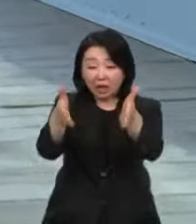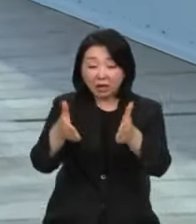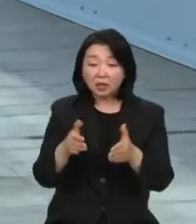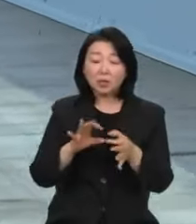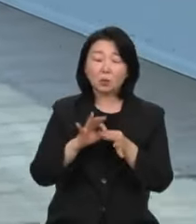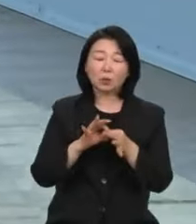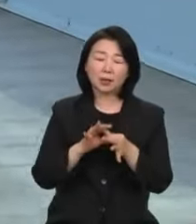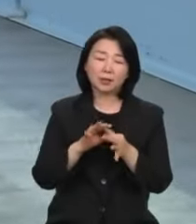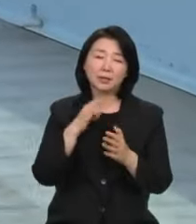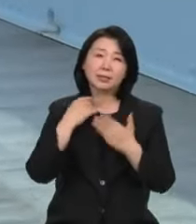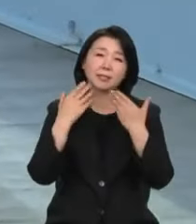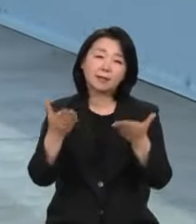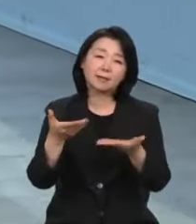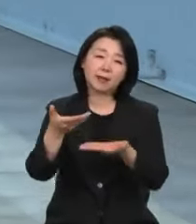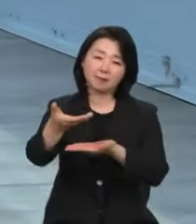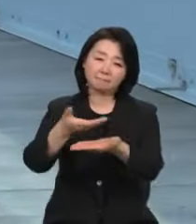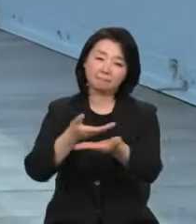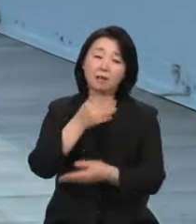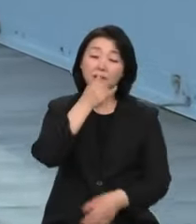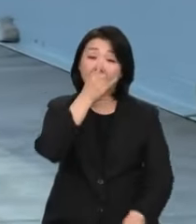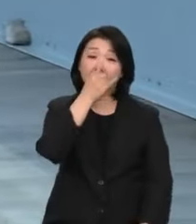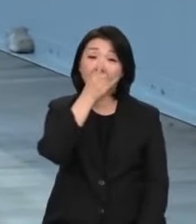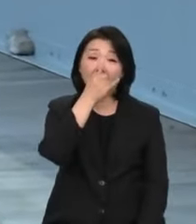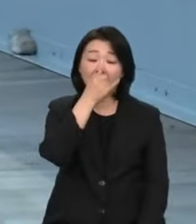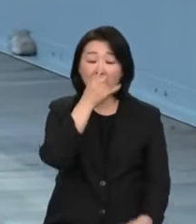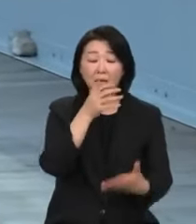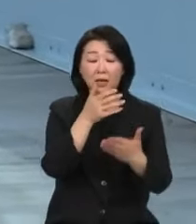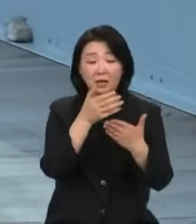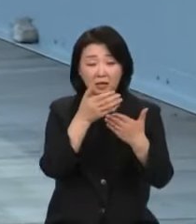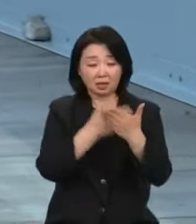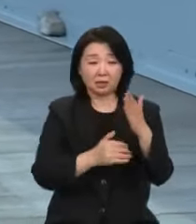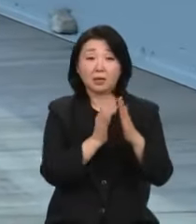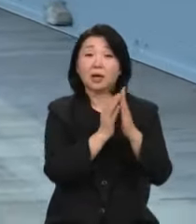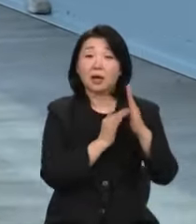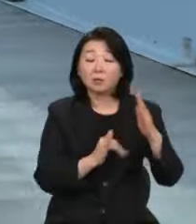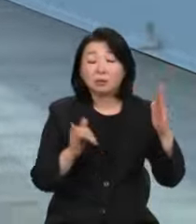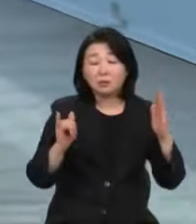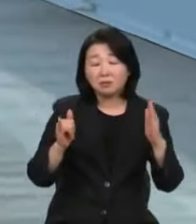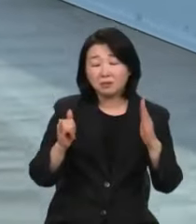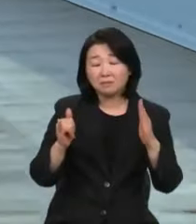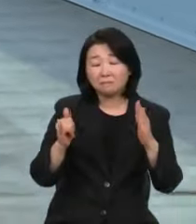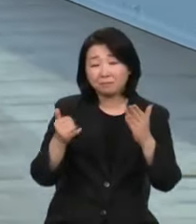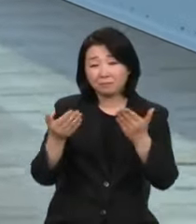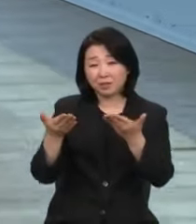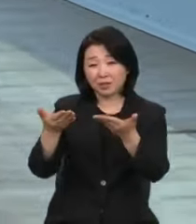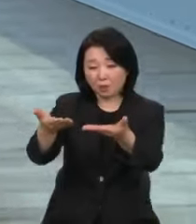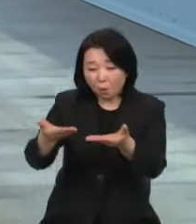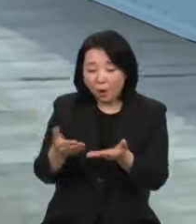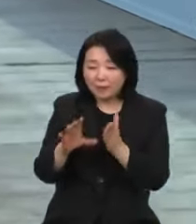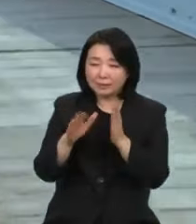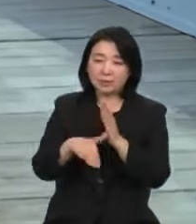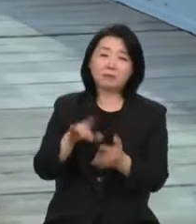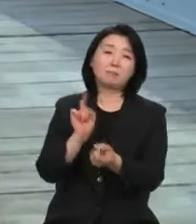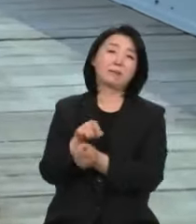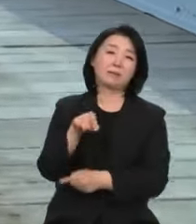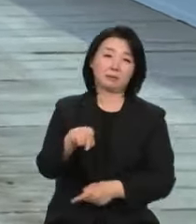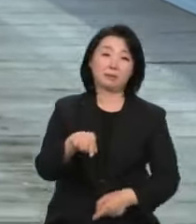희생자들이 운구됐습니다. 유족들이 뭍으로 올라온 희생자를 처음 마주한 곳이 바로